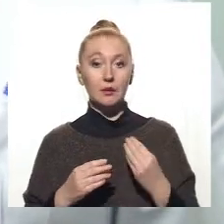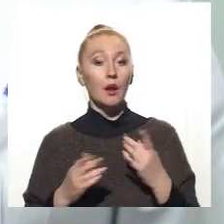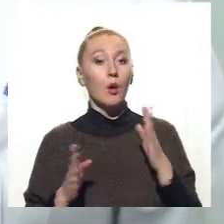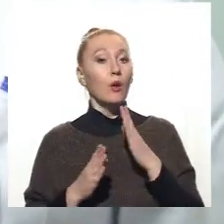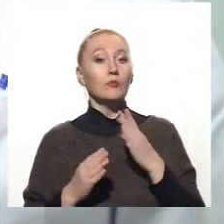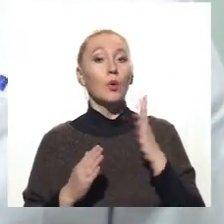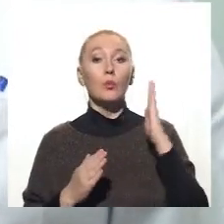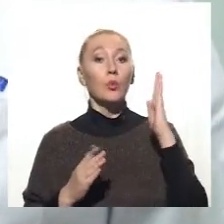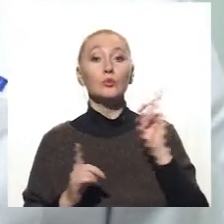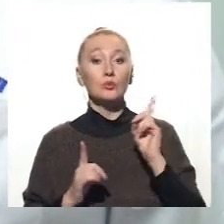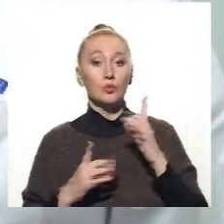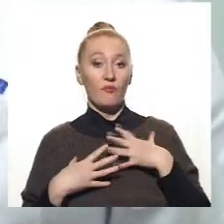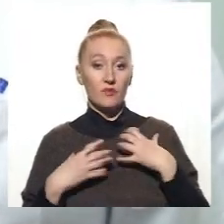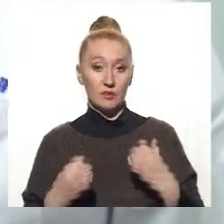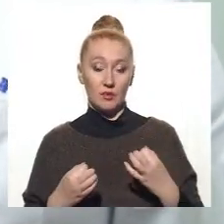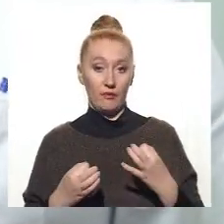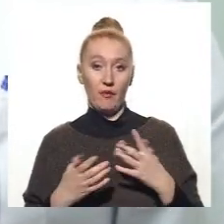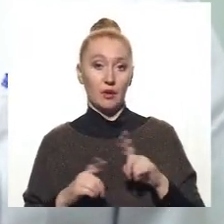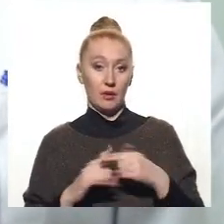прогнозів щодо